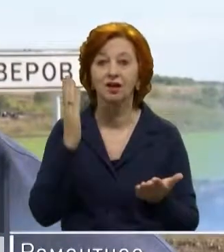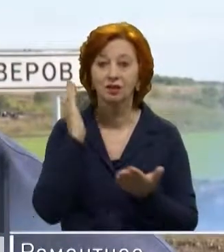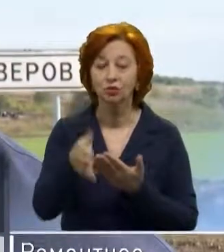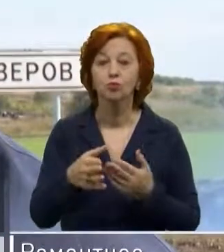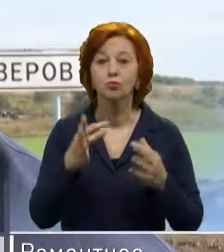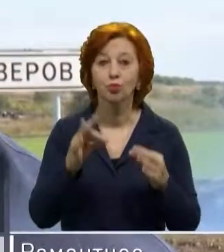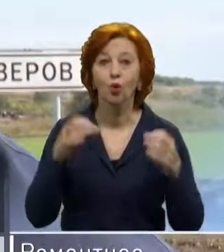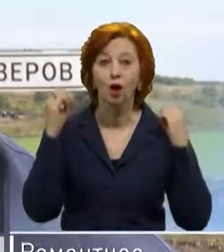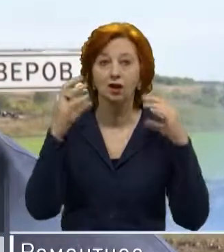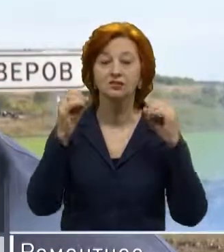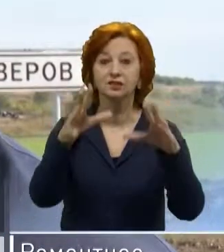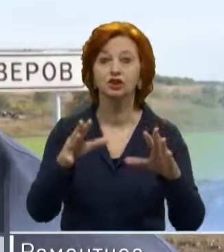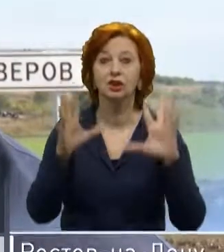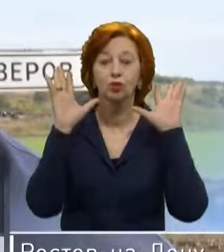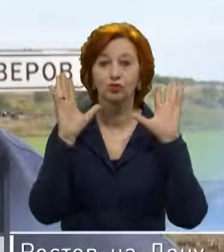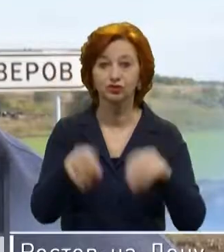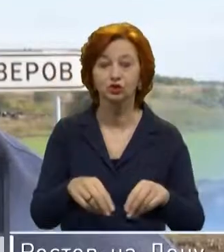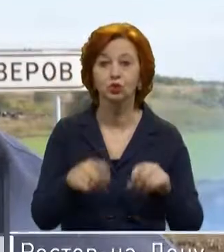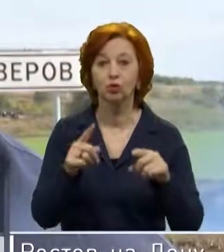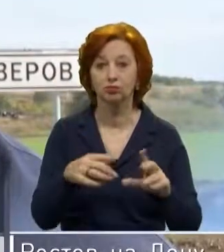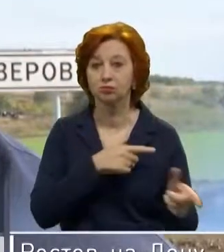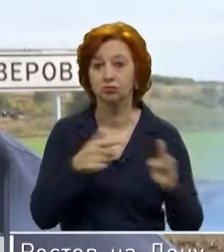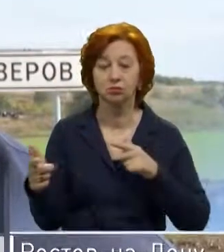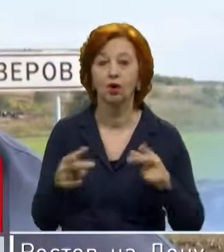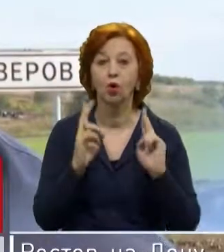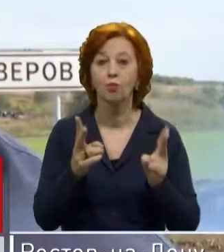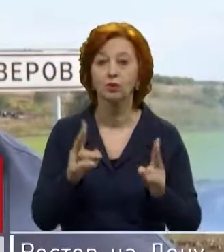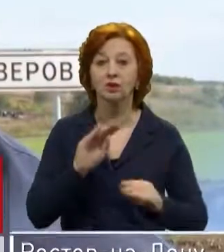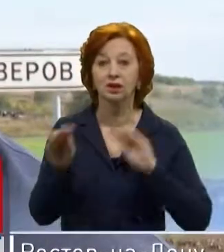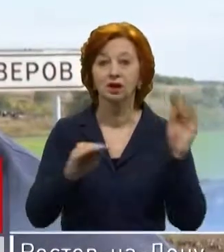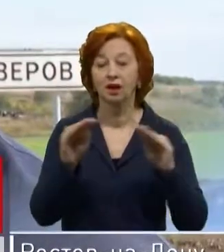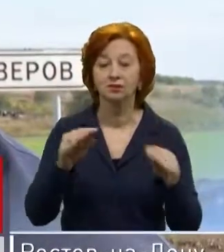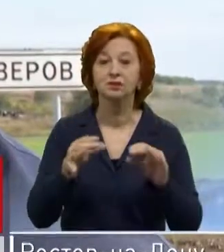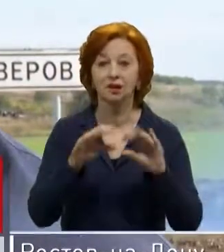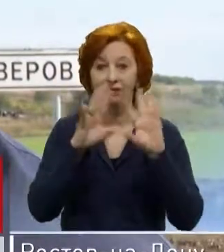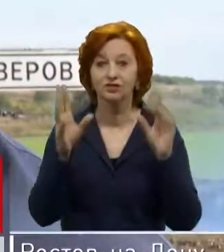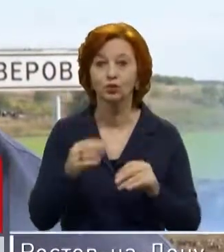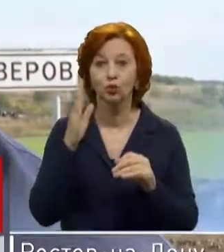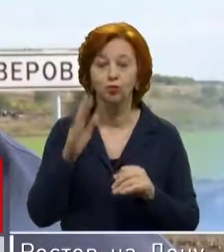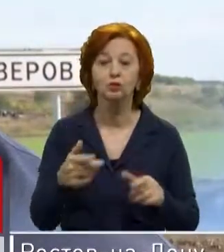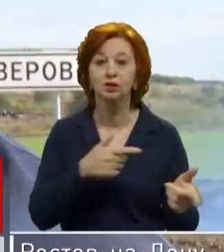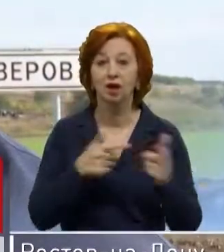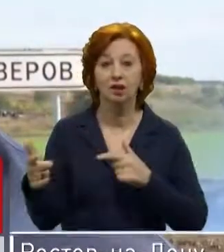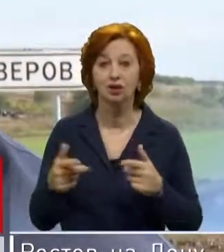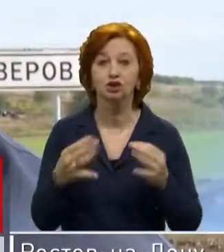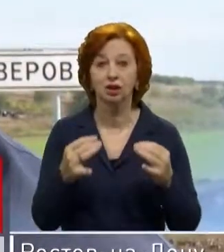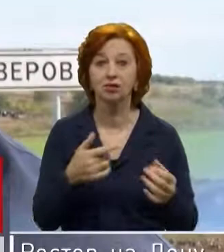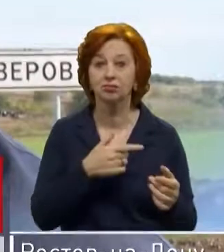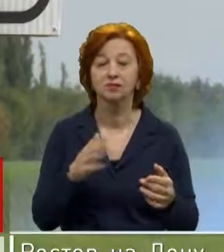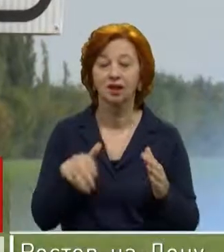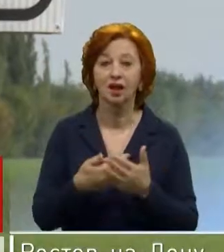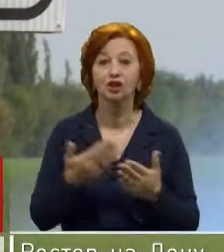по монтажу кронштейнов и светильников. Остальные виды работы по дорожной одежде, по водопропускным трубам выполнены